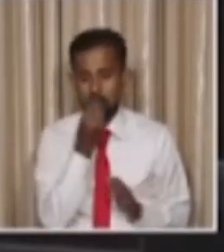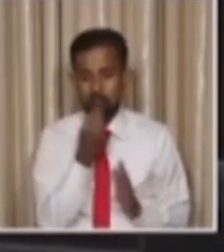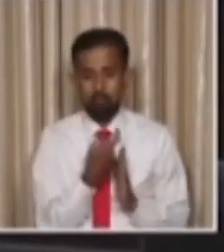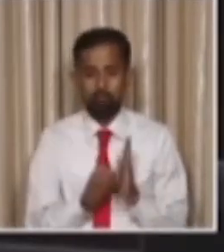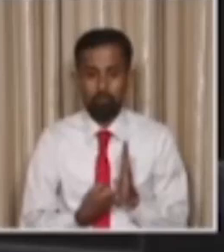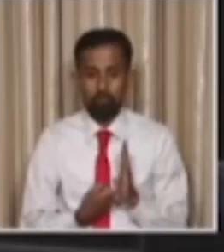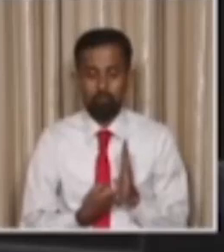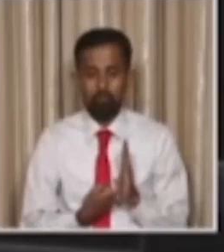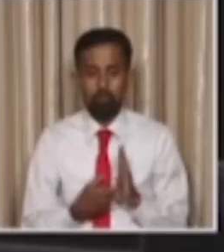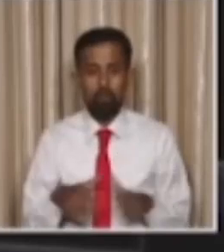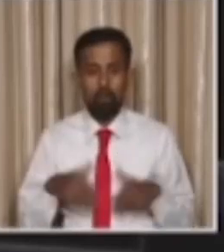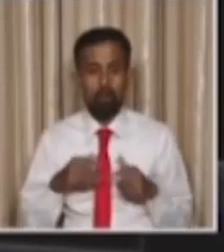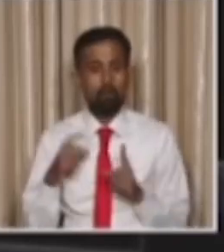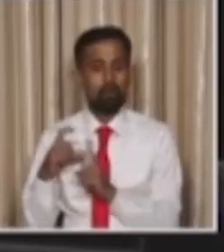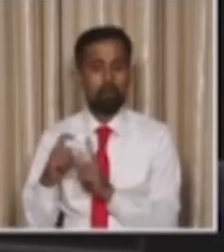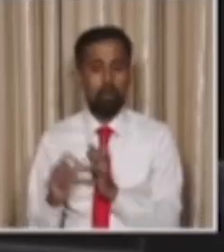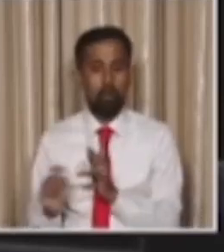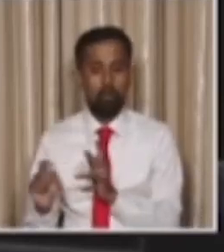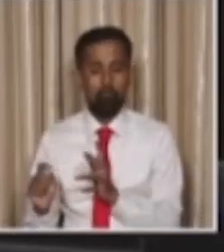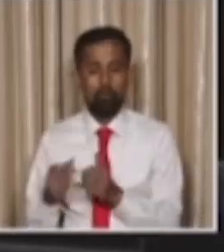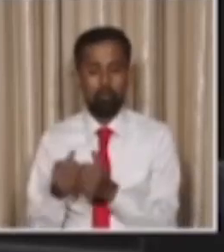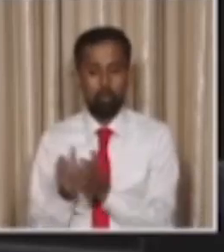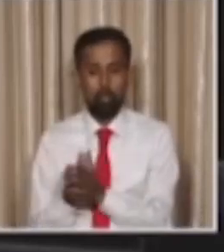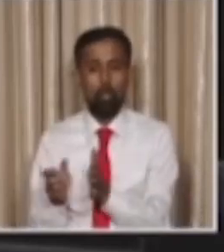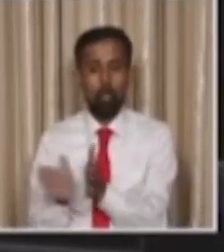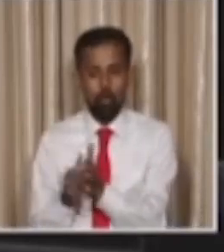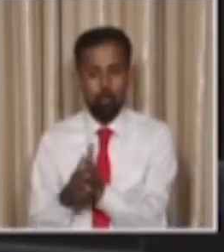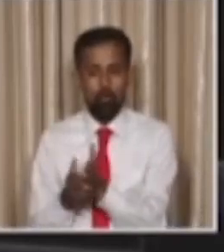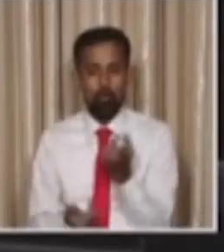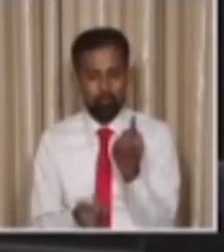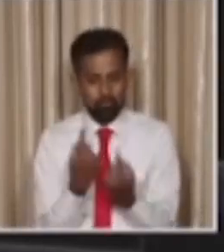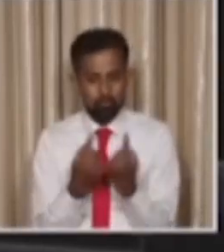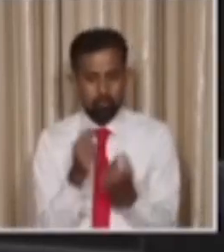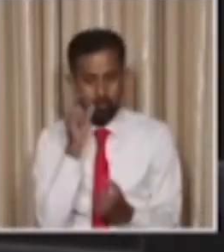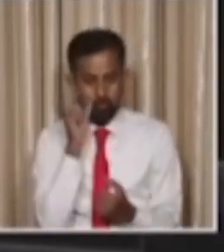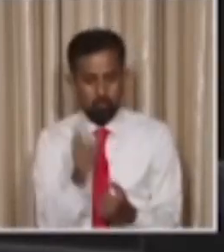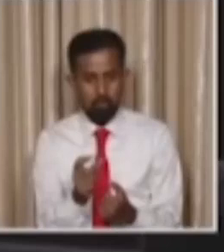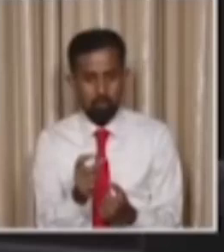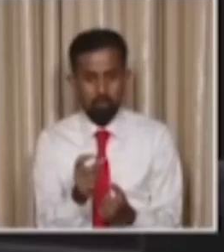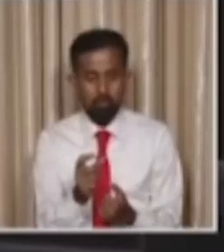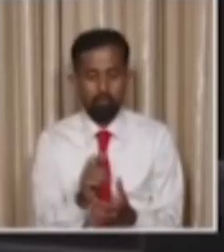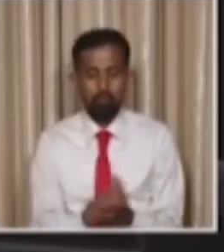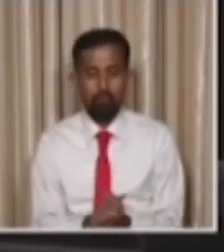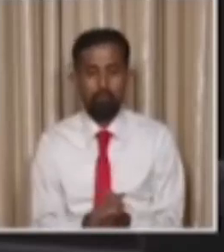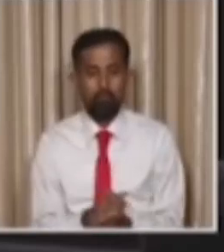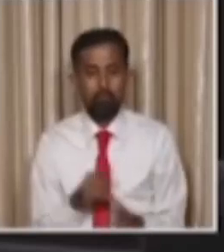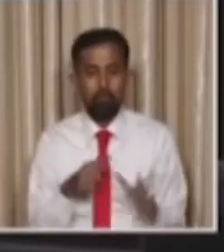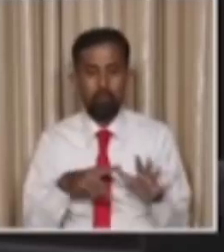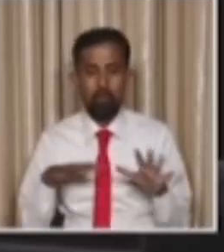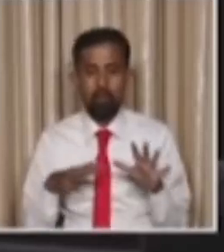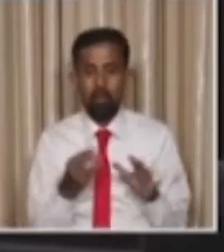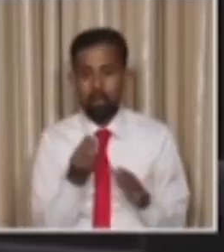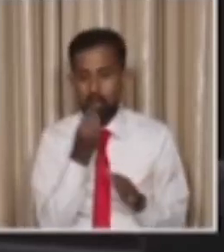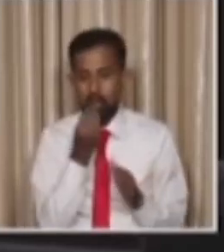සත්ව නිෂ්පාදන සෞඛ්‍ය දෙපාර්තමේන්තුවේ ස්වාධීන කමිටුවක අධීක්ෂණය යටතේ විශේෂයෙන්ම මේ සත්ව ආහාර